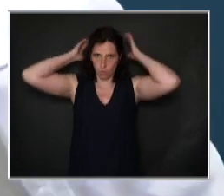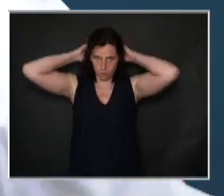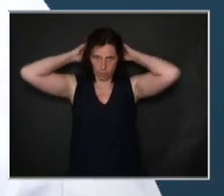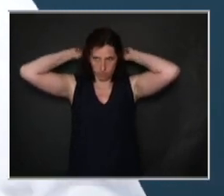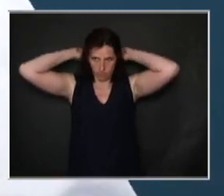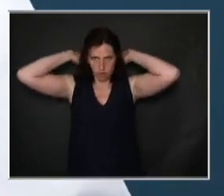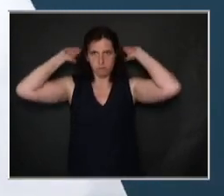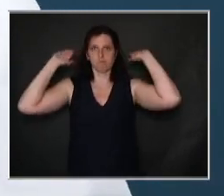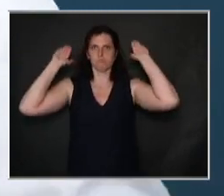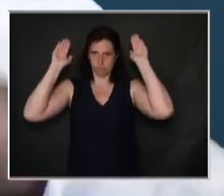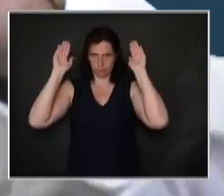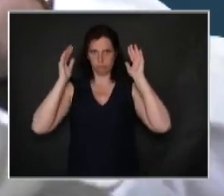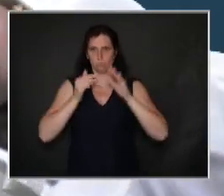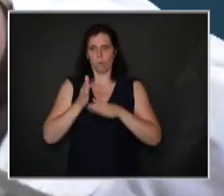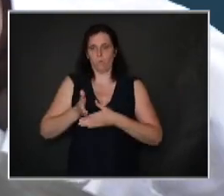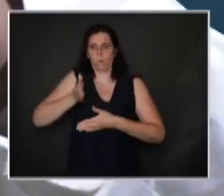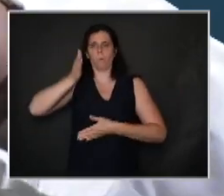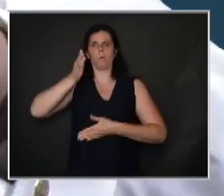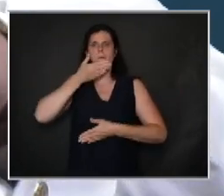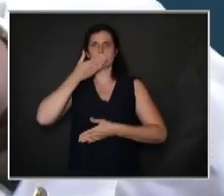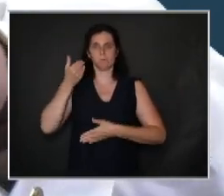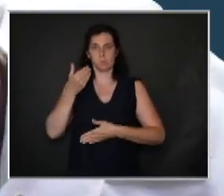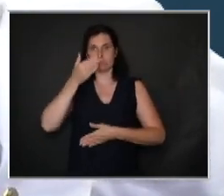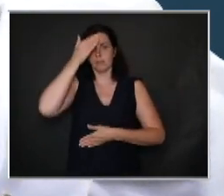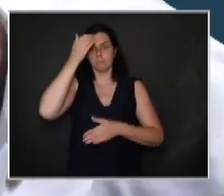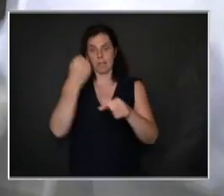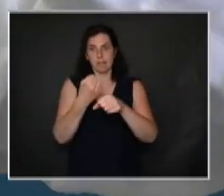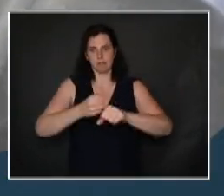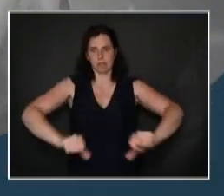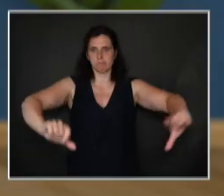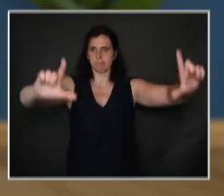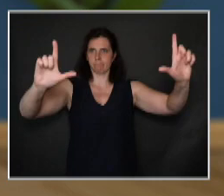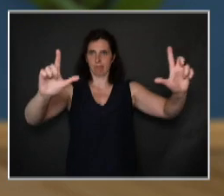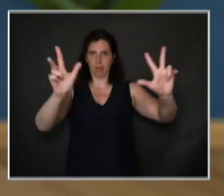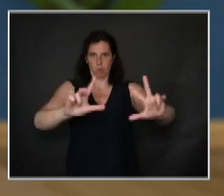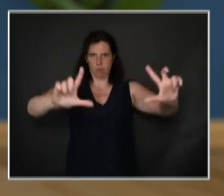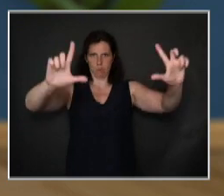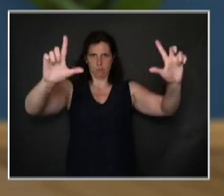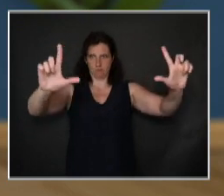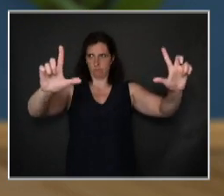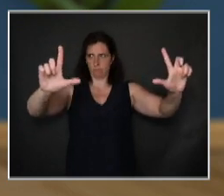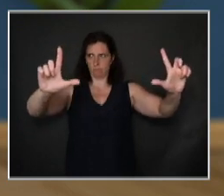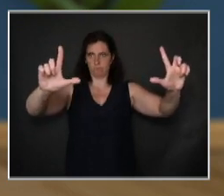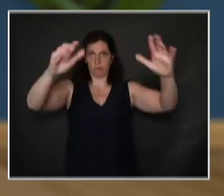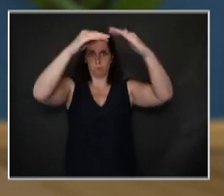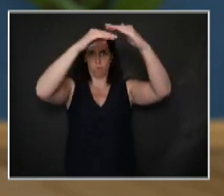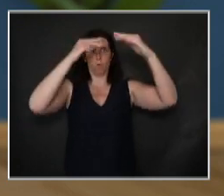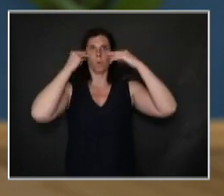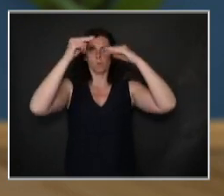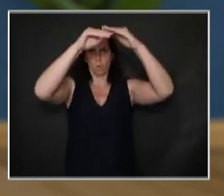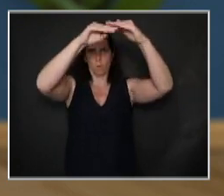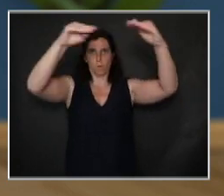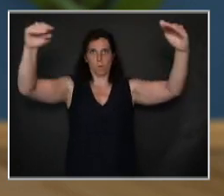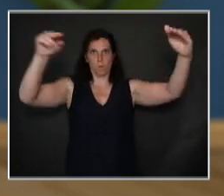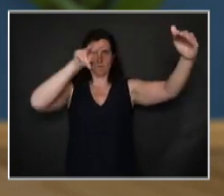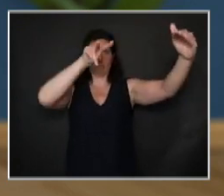ça on se maintient bien droit. Il faut que si on travaille sur un écran, que l'écran, le bord supérieur soit au niveau des yeux. Alors,